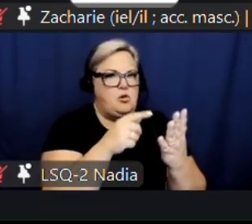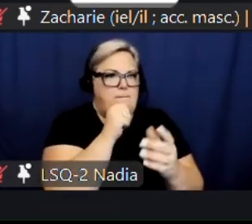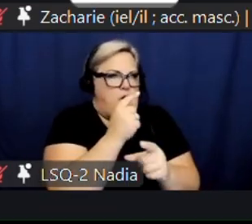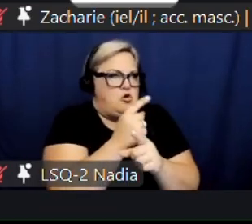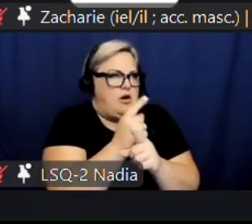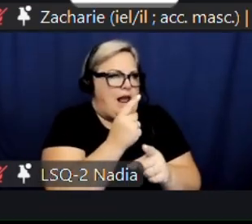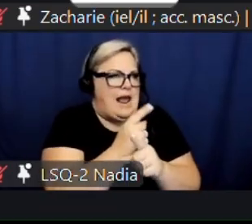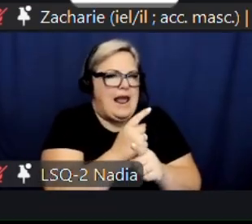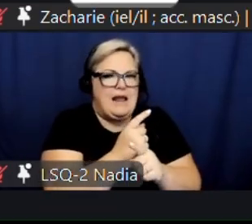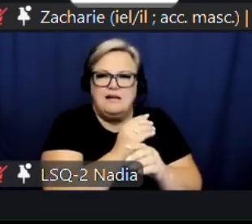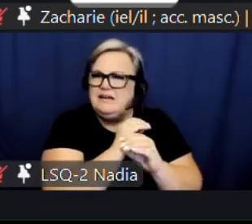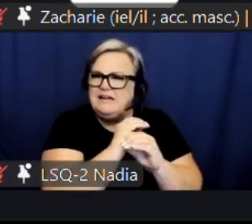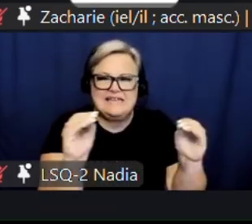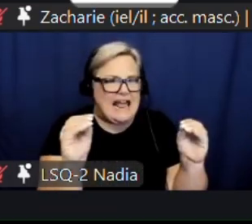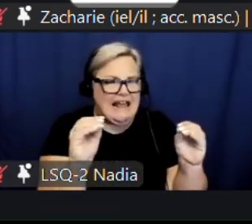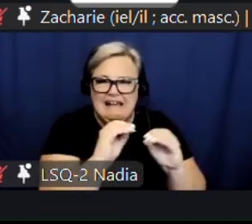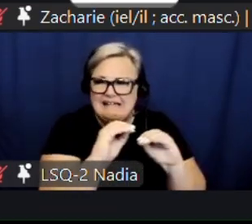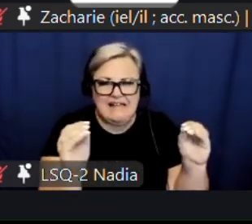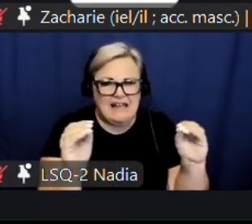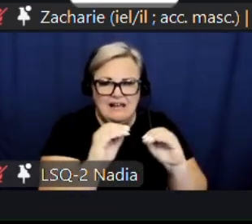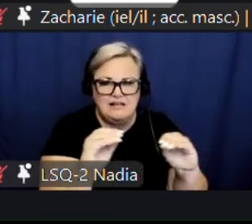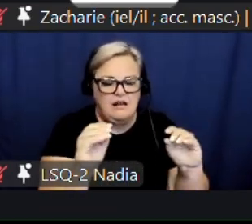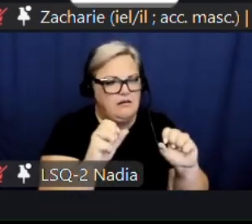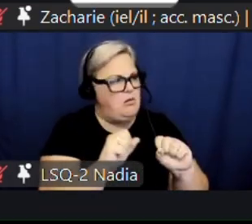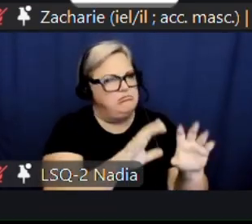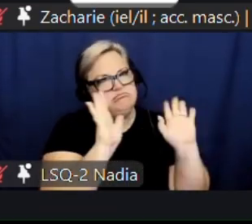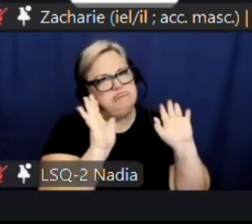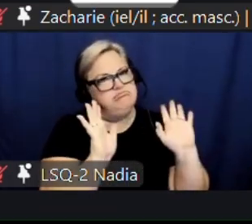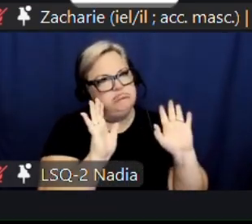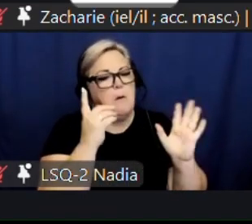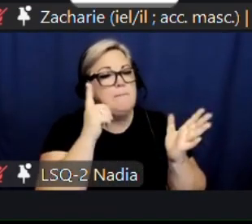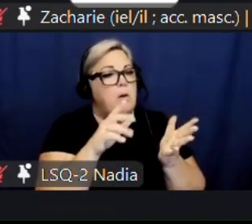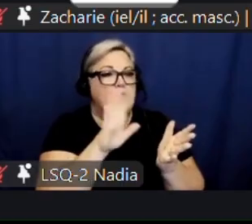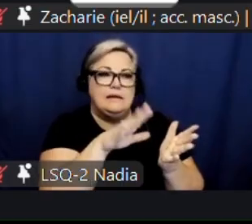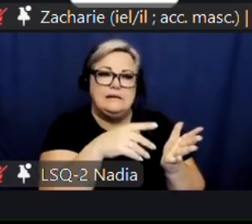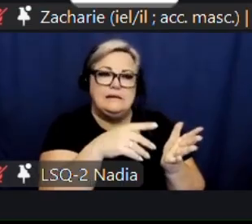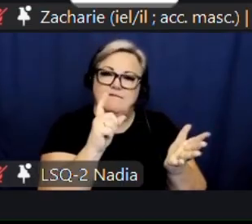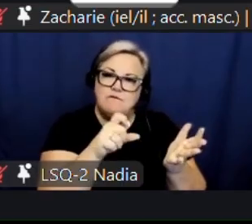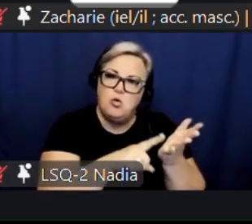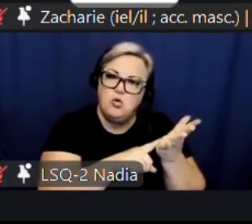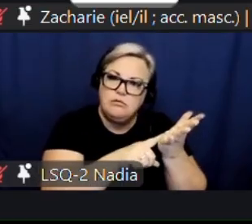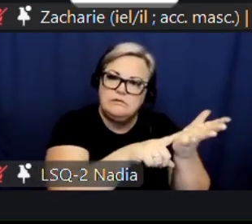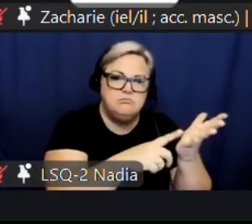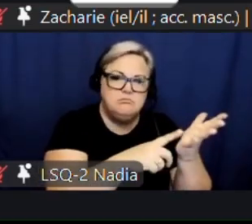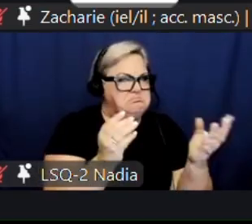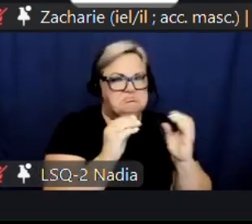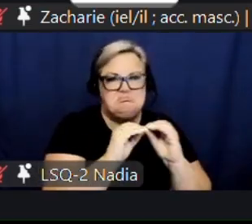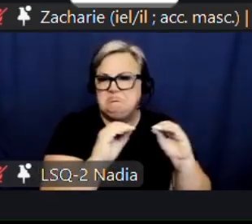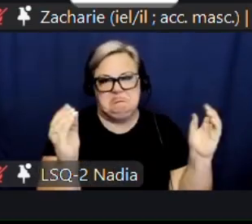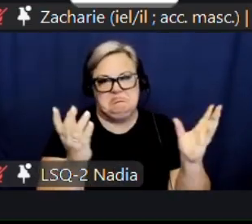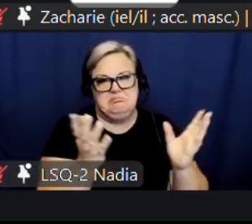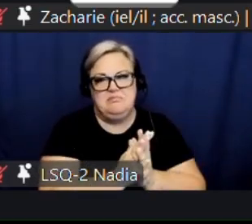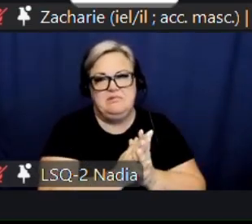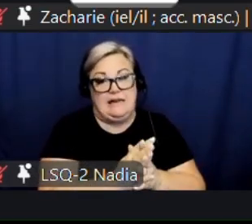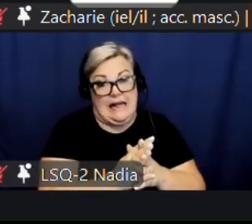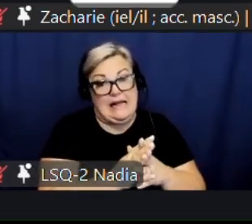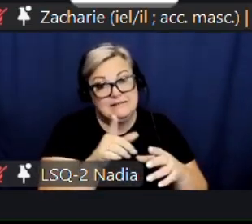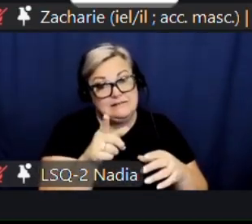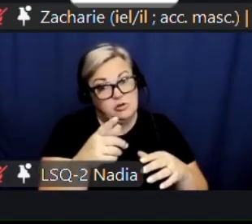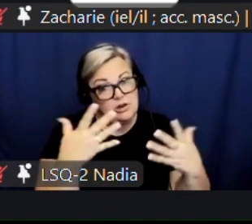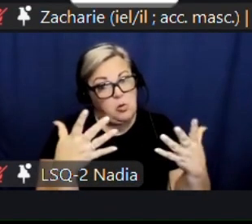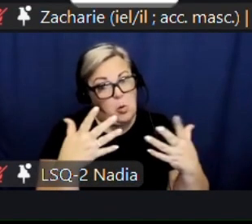d'interrompre les situations, aucune intervention pour corriger la situation. Et ça, ben, comme vous en doutez, c'est un gros